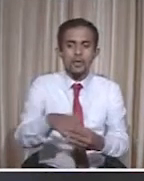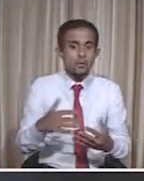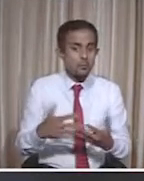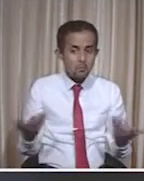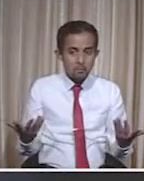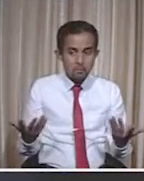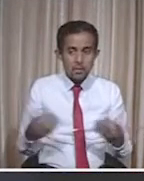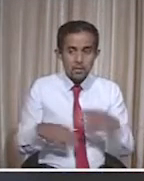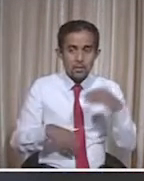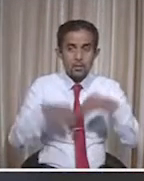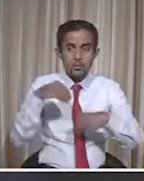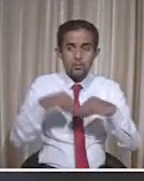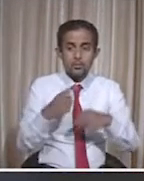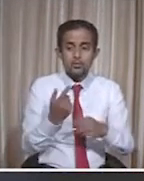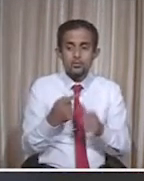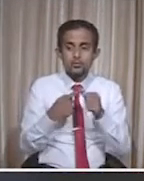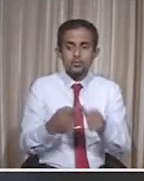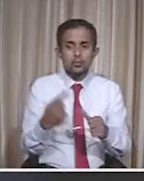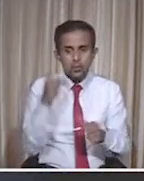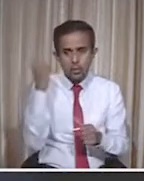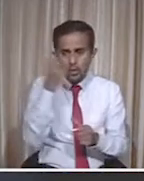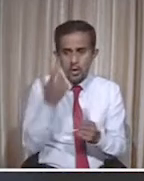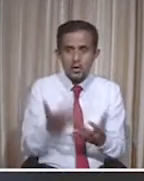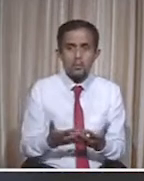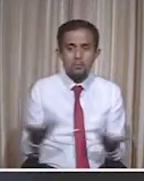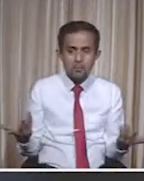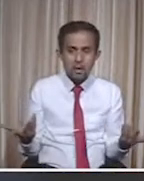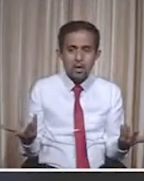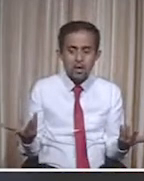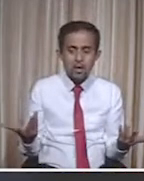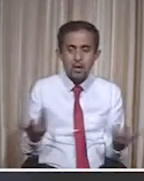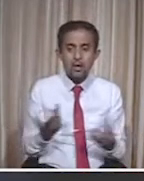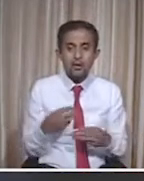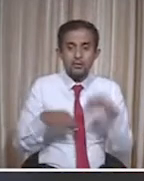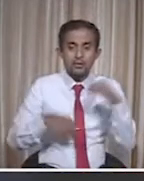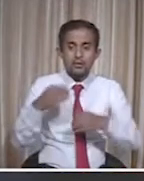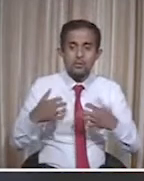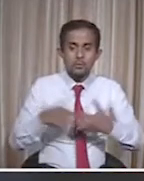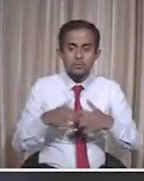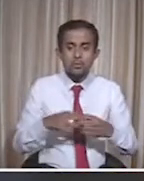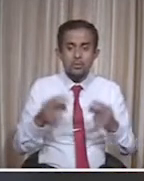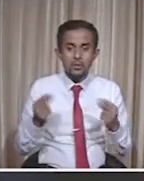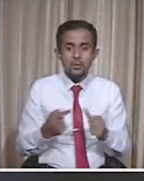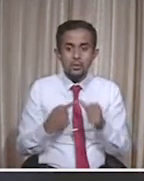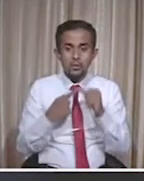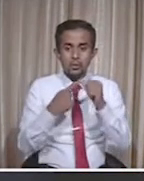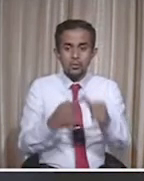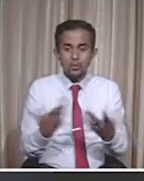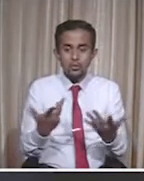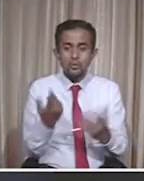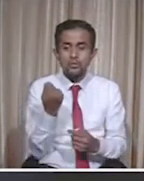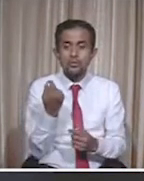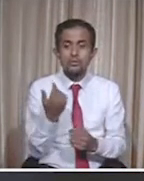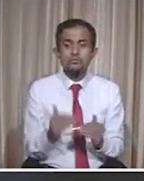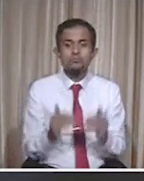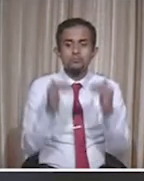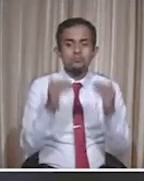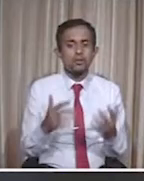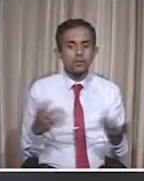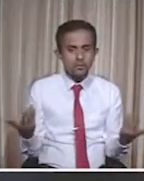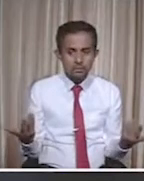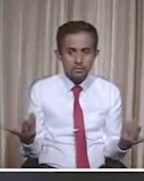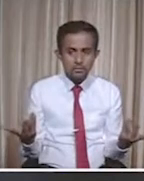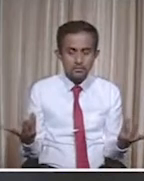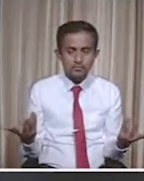නොකර මේකට දේශ ආර්ථික උත්තර හොයන්න බෑ. මේ දේශපාලන අර්බුදයට ඉක්මනින් උත්තරේ හොයන්න නැතුව ආර්ථික අර්බුදයට ගොඩේමක් නැහැ. ඒ